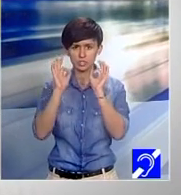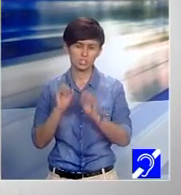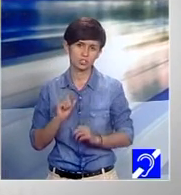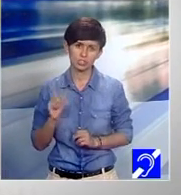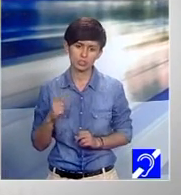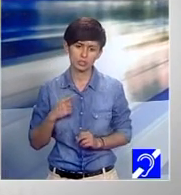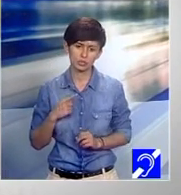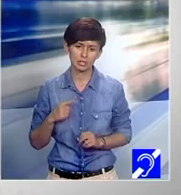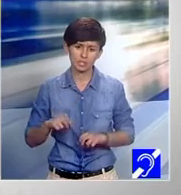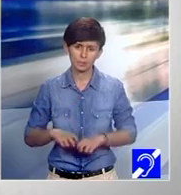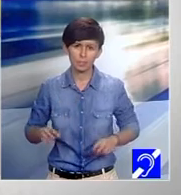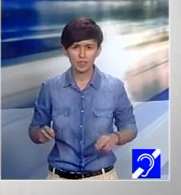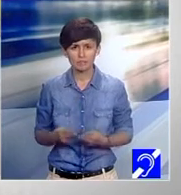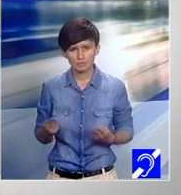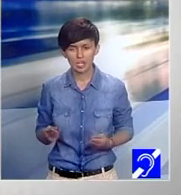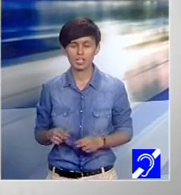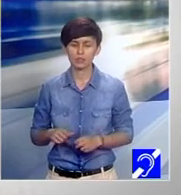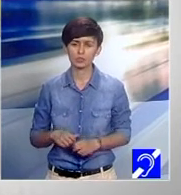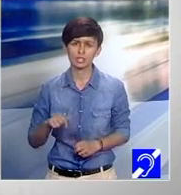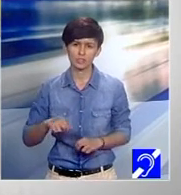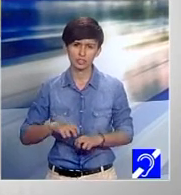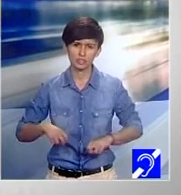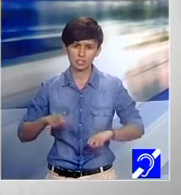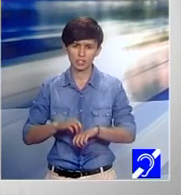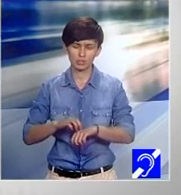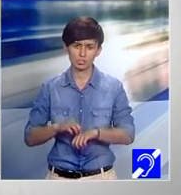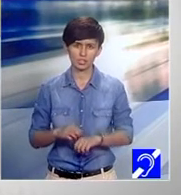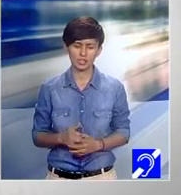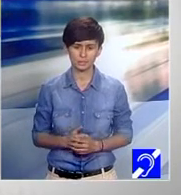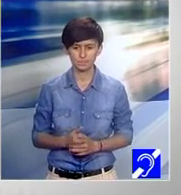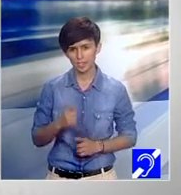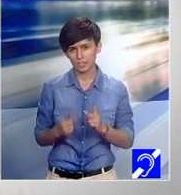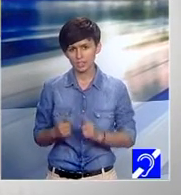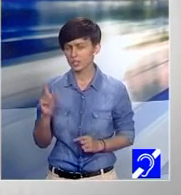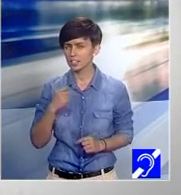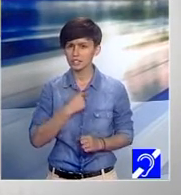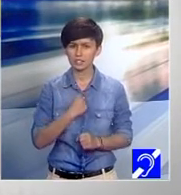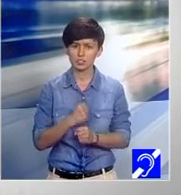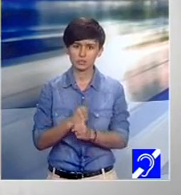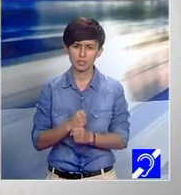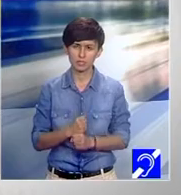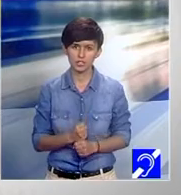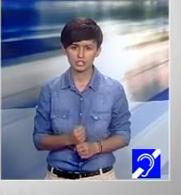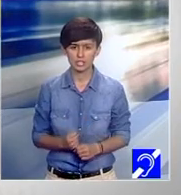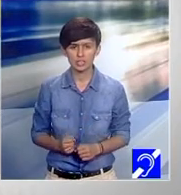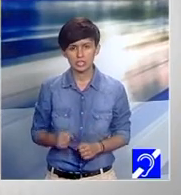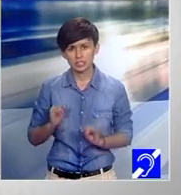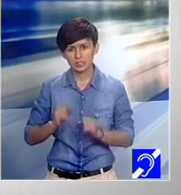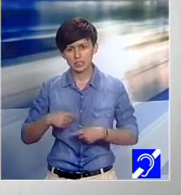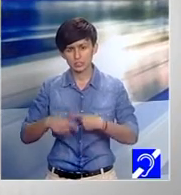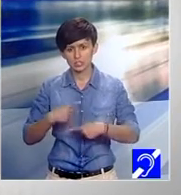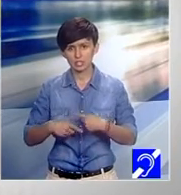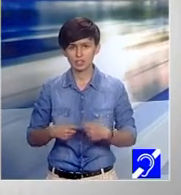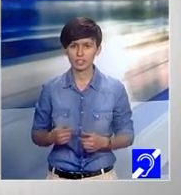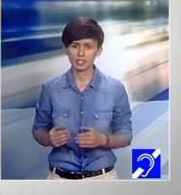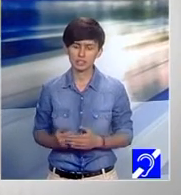această diagnosticare precoce, care, iată, apoi, dacă nu este făcută, efectul de cascadă se declanșează și problemele